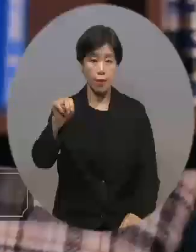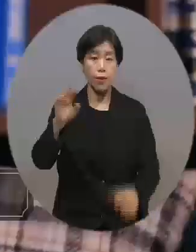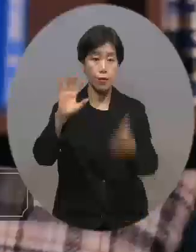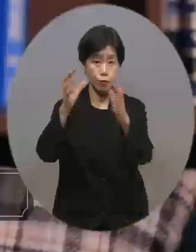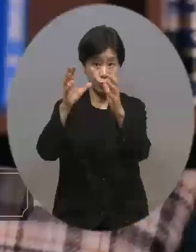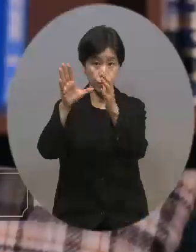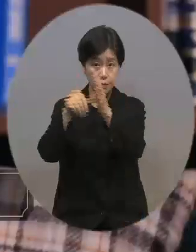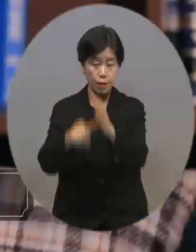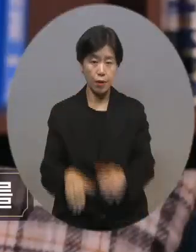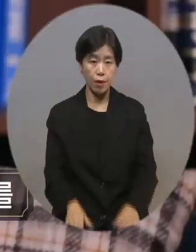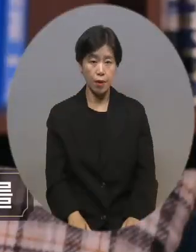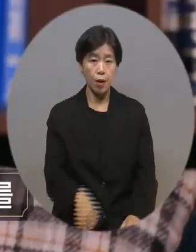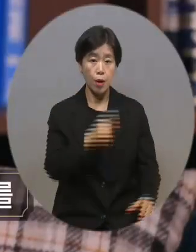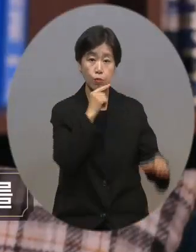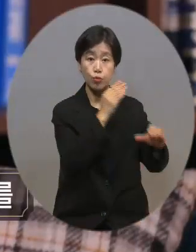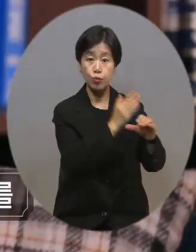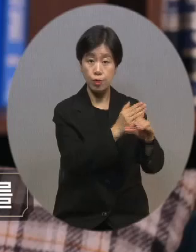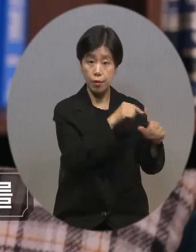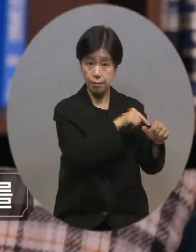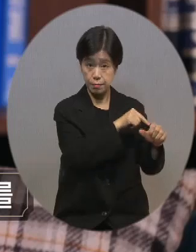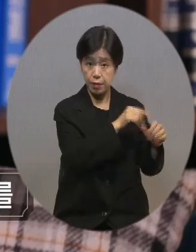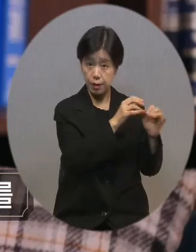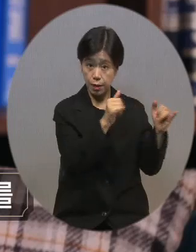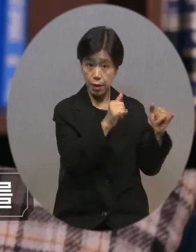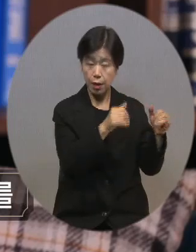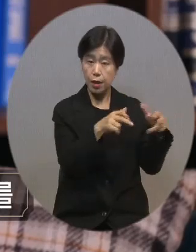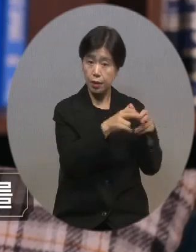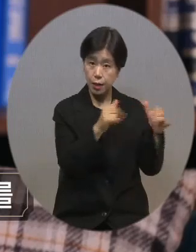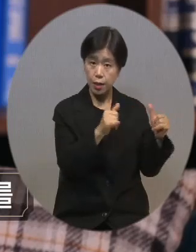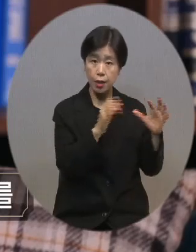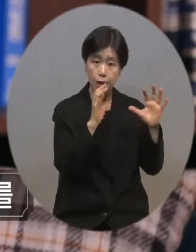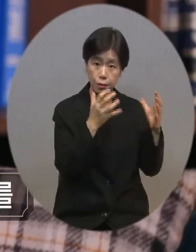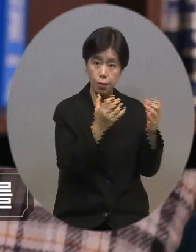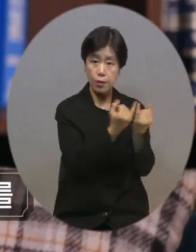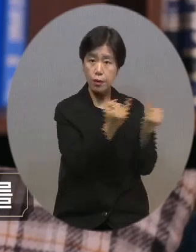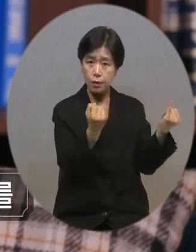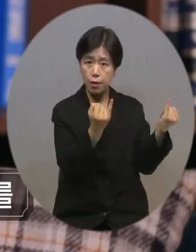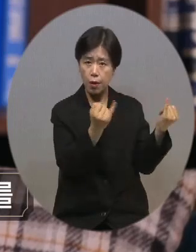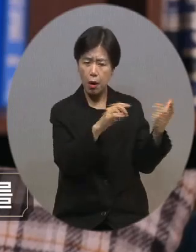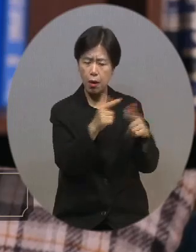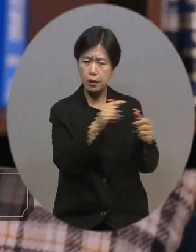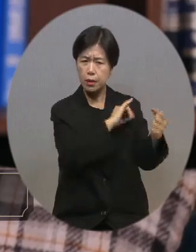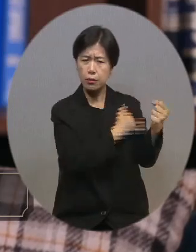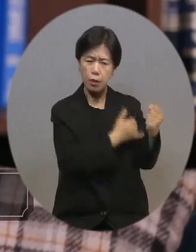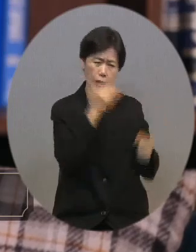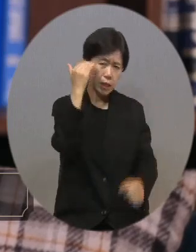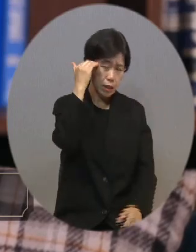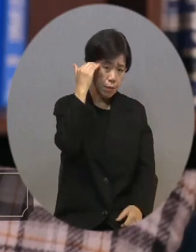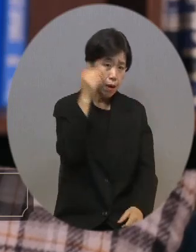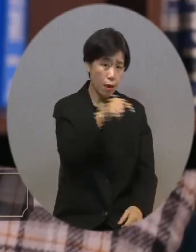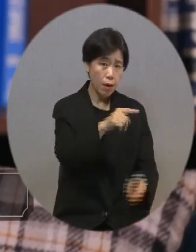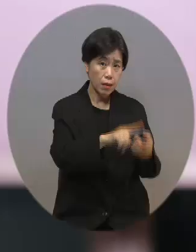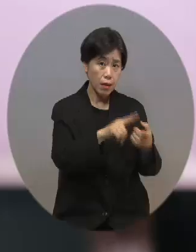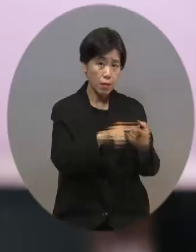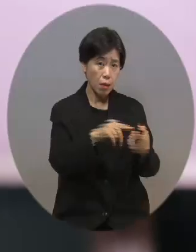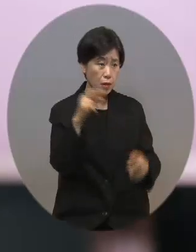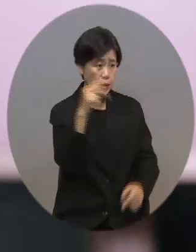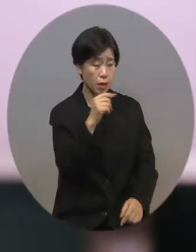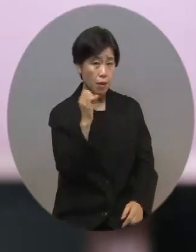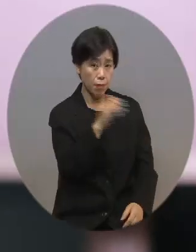북한 외교관에게 북한의 뭐 장애인, 아동, 여성들이 인권 침해를 받는 거 이걸 직접 지적을 했다고요.